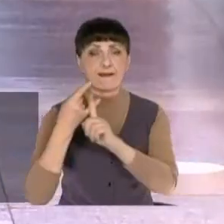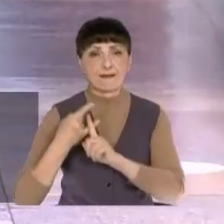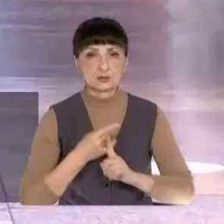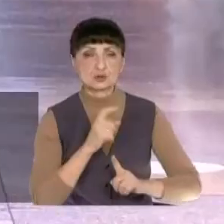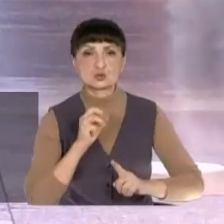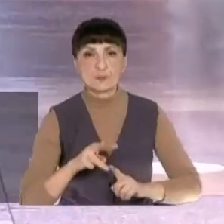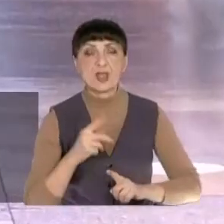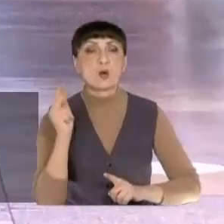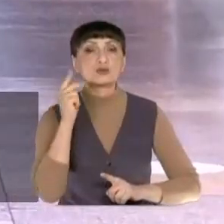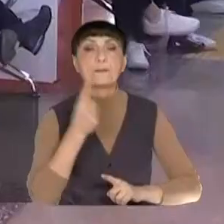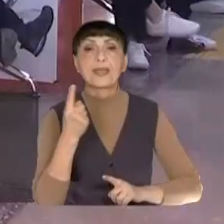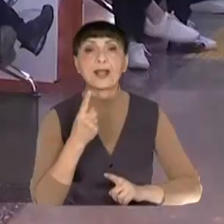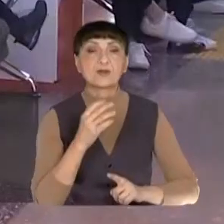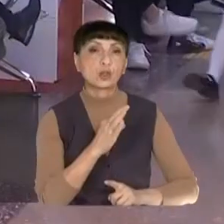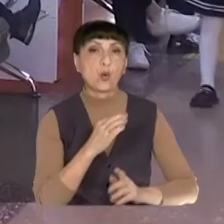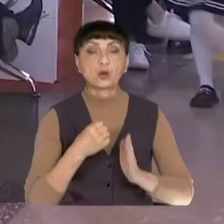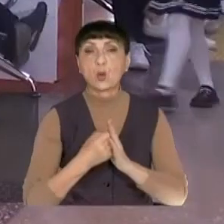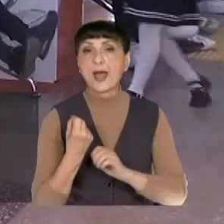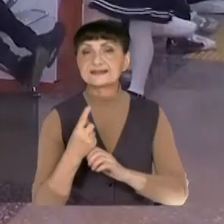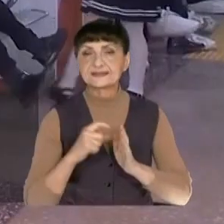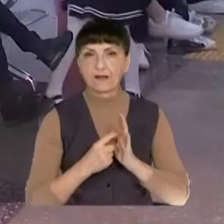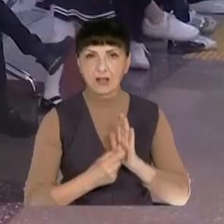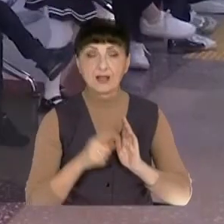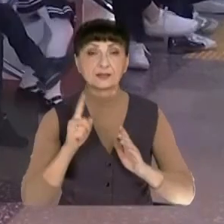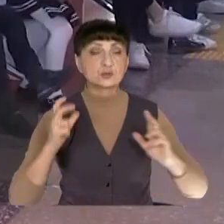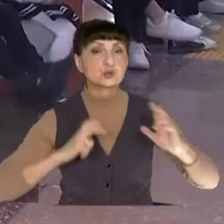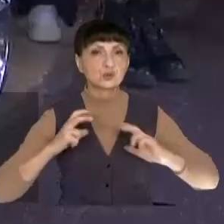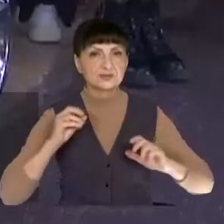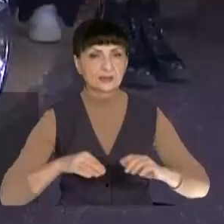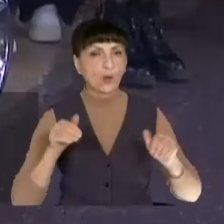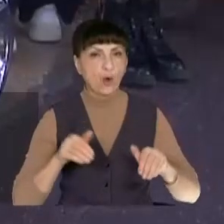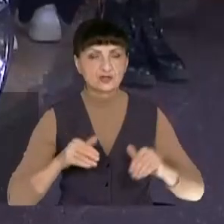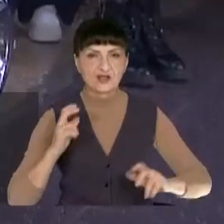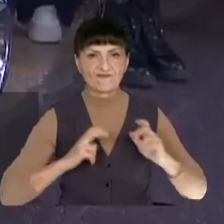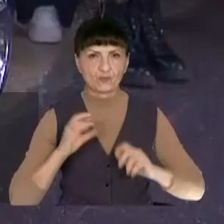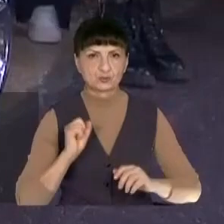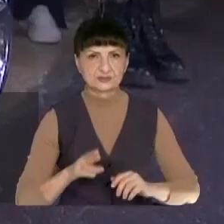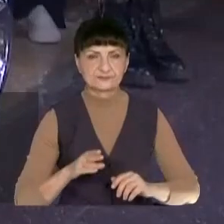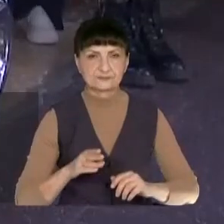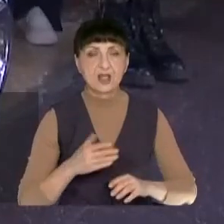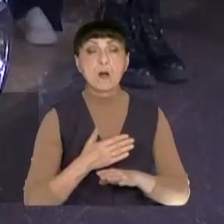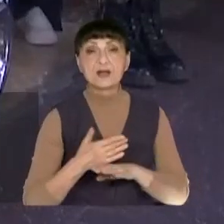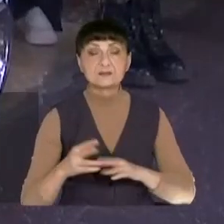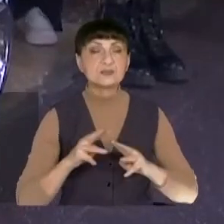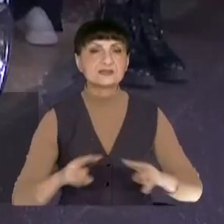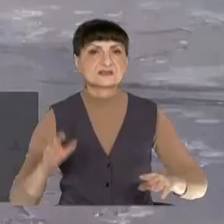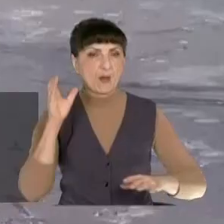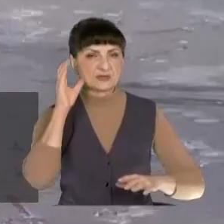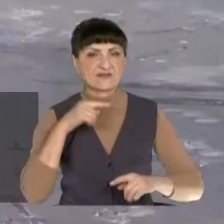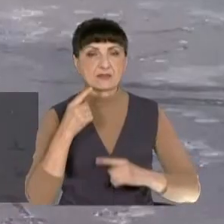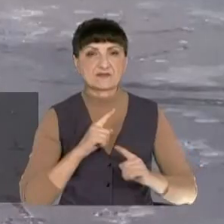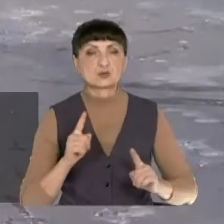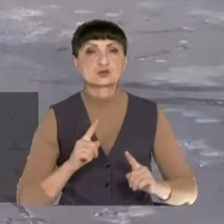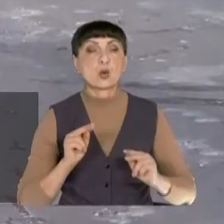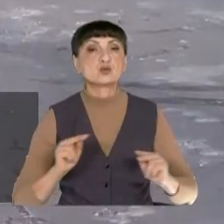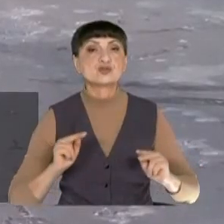первой смены с 0 по 11 класса, а также у студентов колледжей и вузов. Позднее в Министерстве просвещения сообщили, что